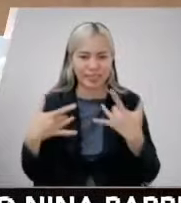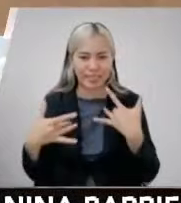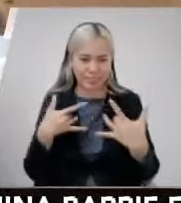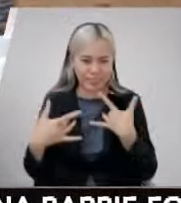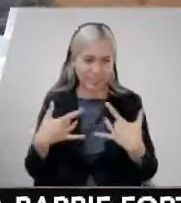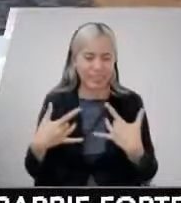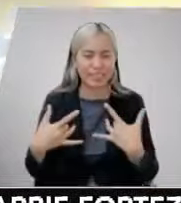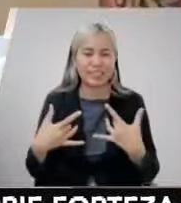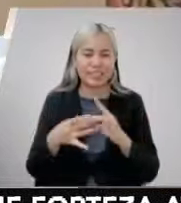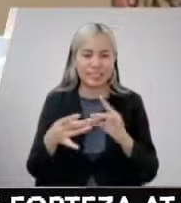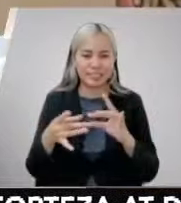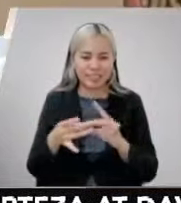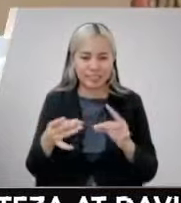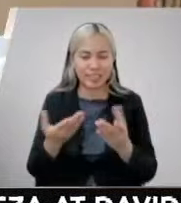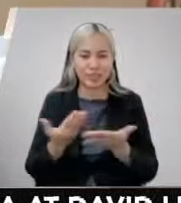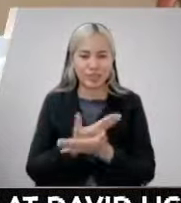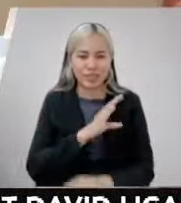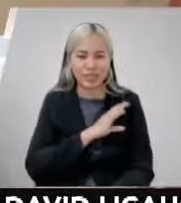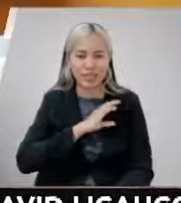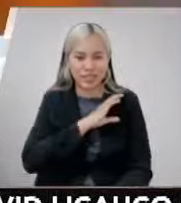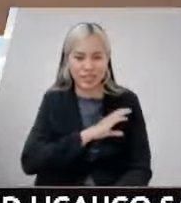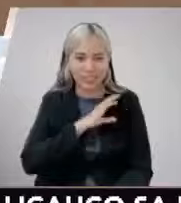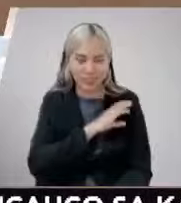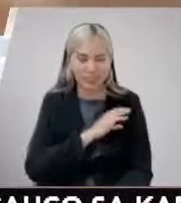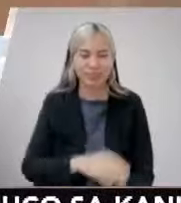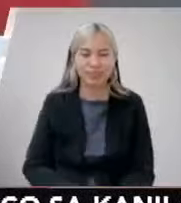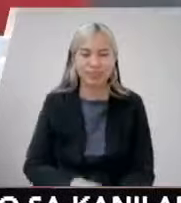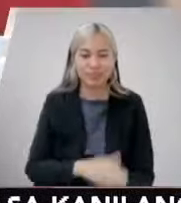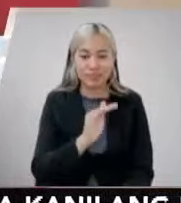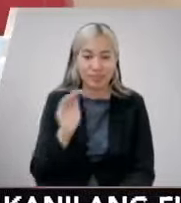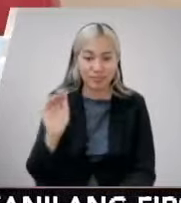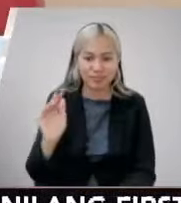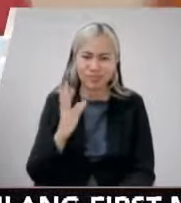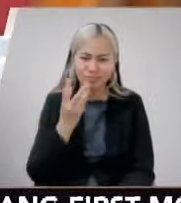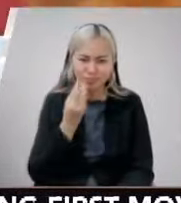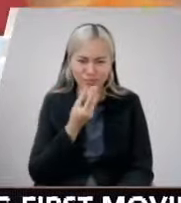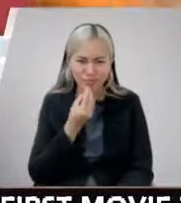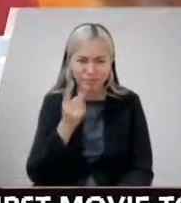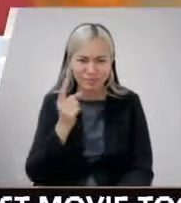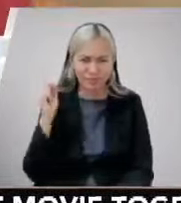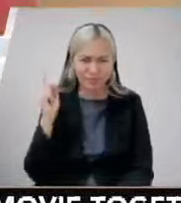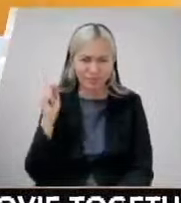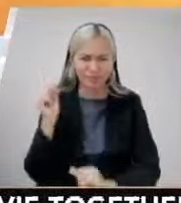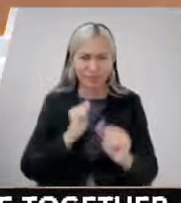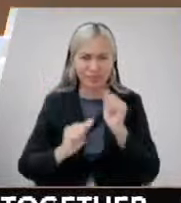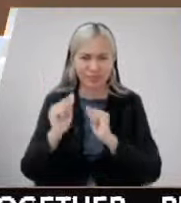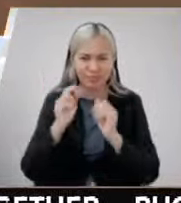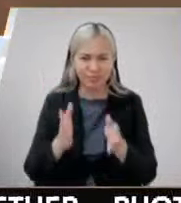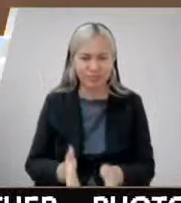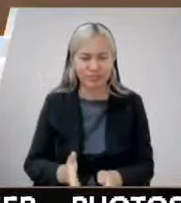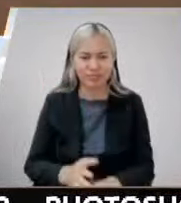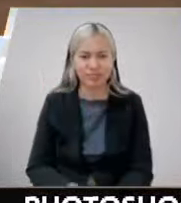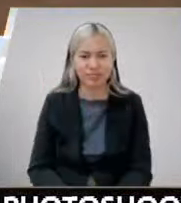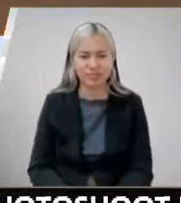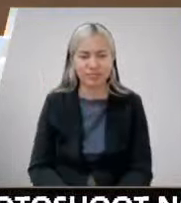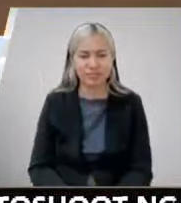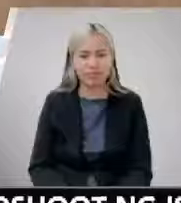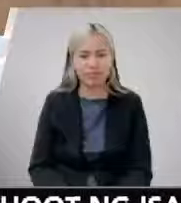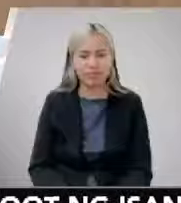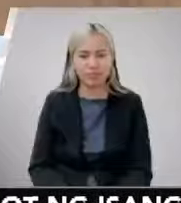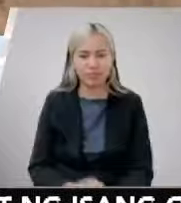paparating na karakter. Mga mare at pare, sino sa tingin nyo ang artista sa likod ng pulang belo? May hula